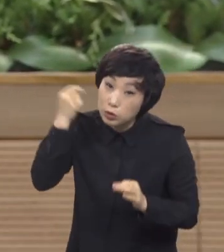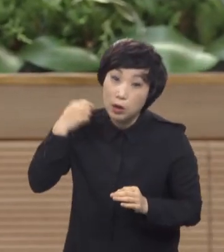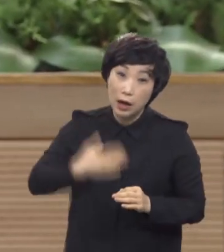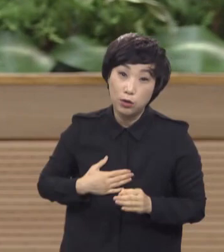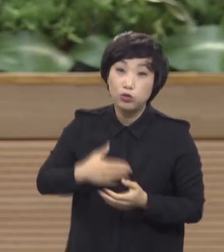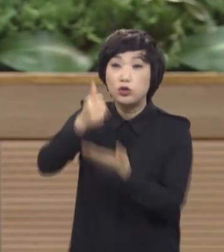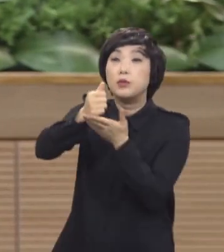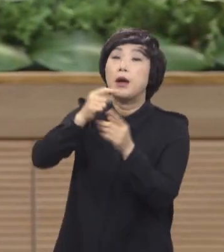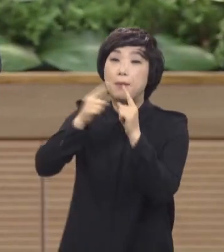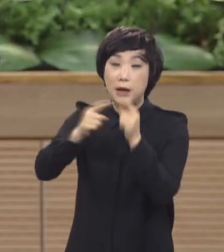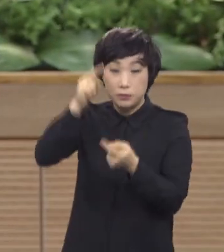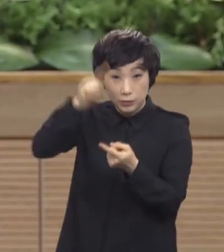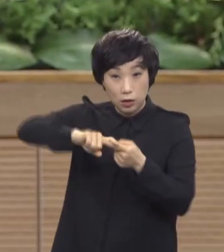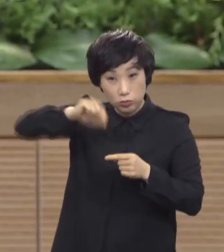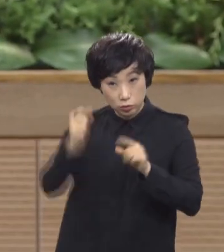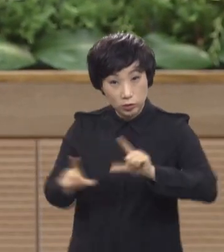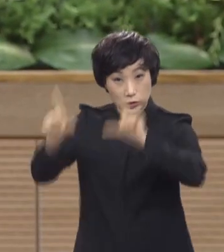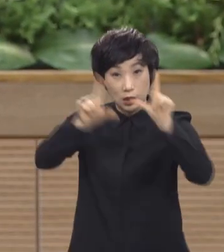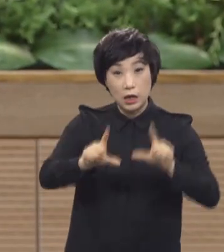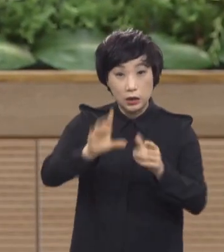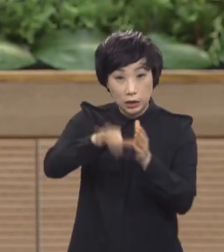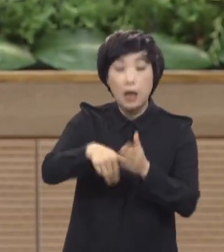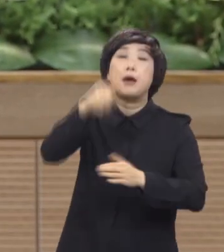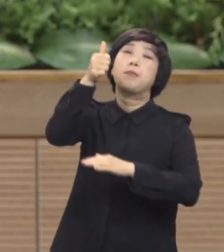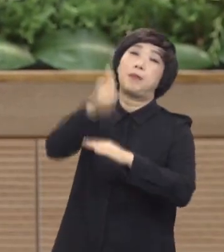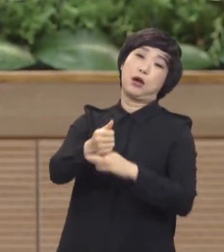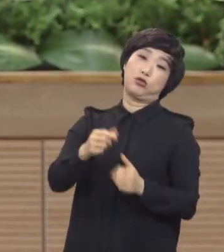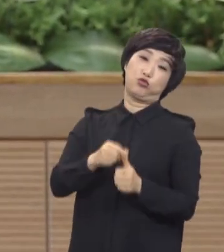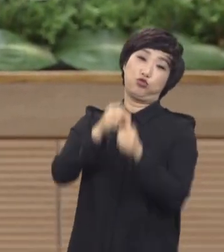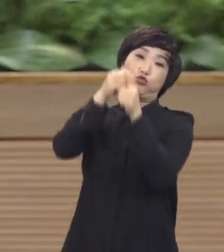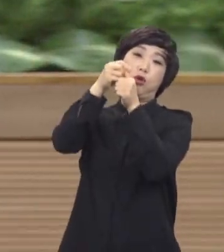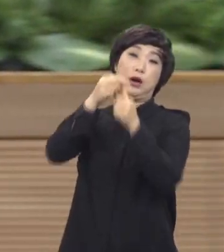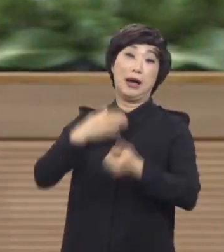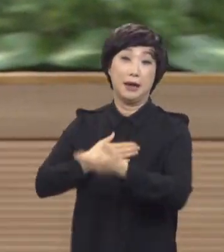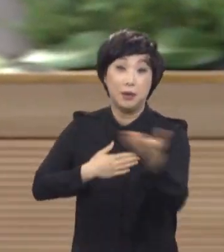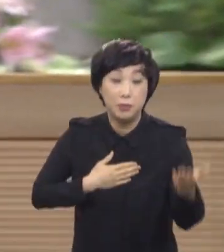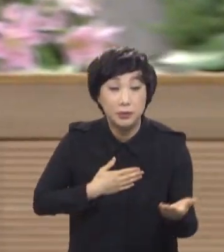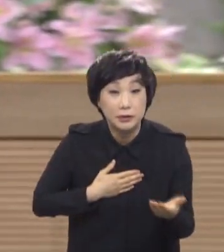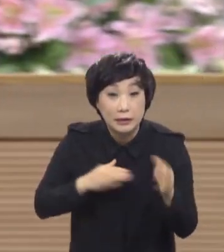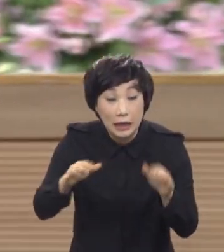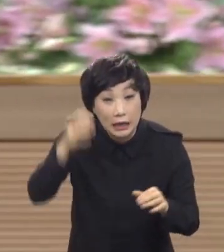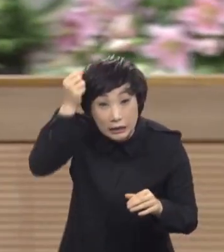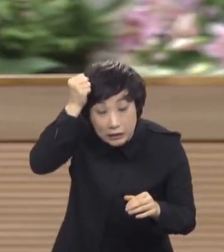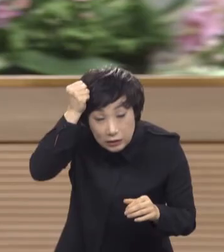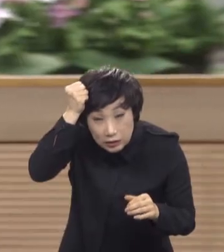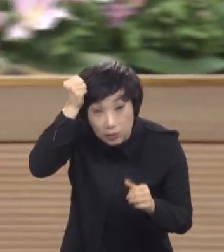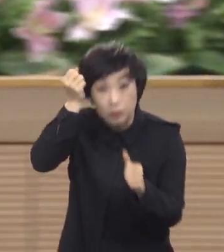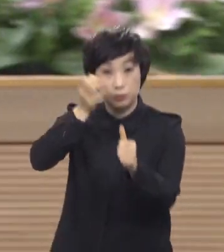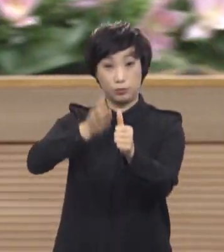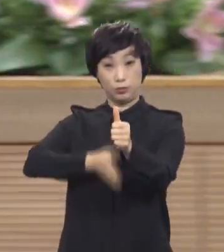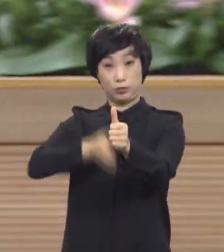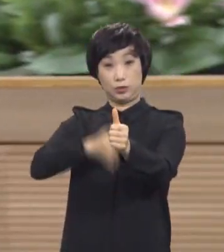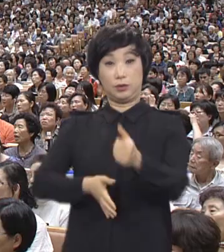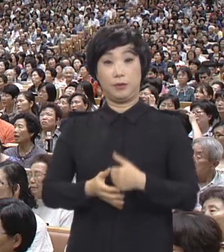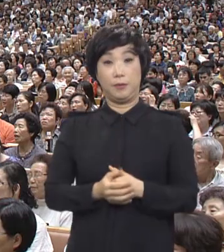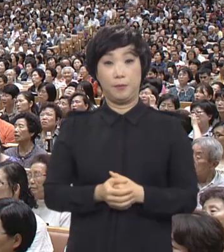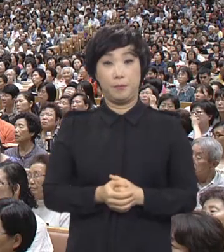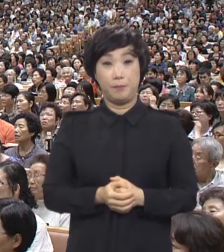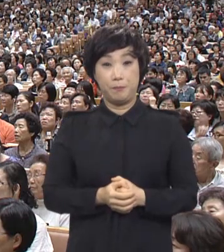최후의 마지막 살아남을 사람이 된다는 사실을 우리는 분명히 알아야 합니다